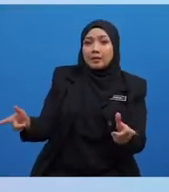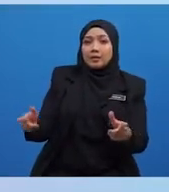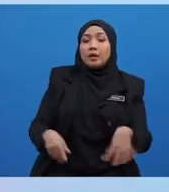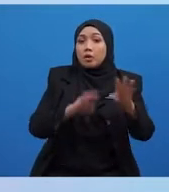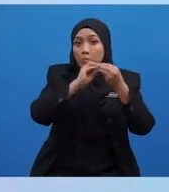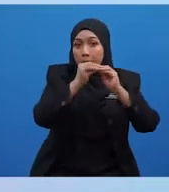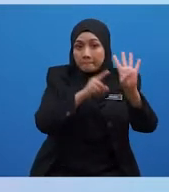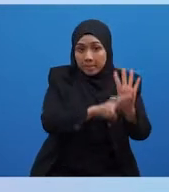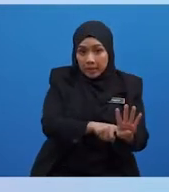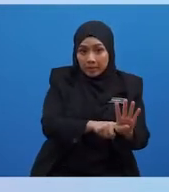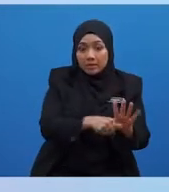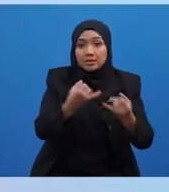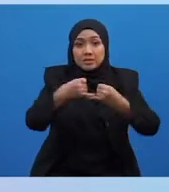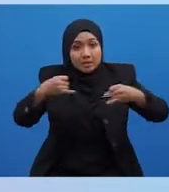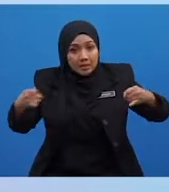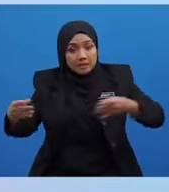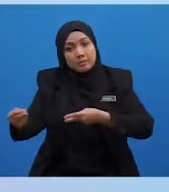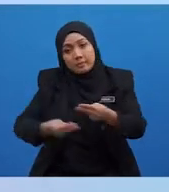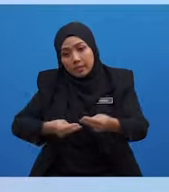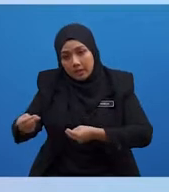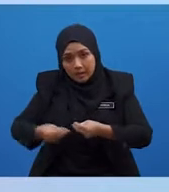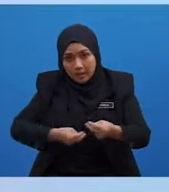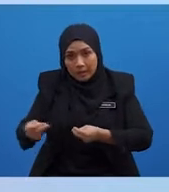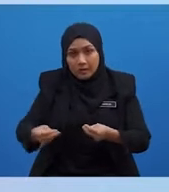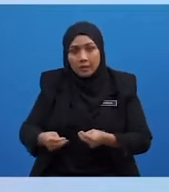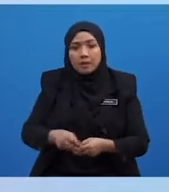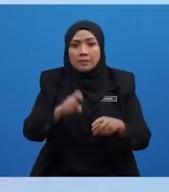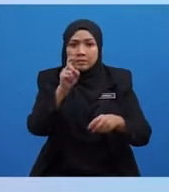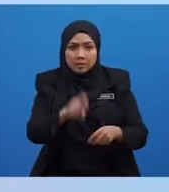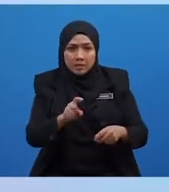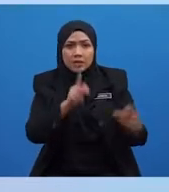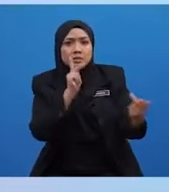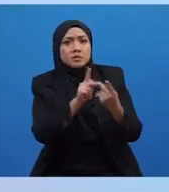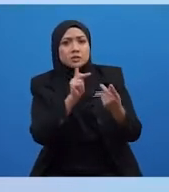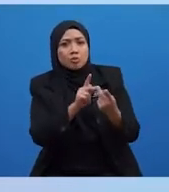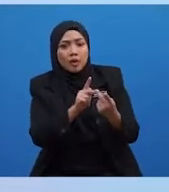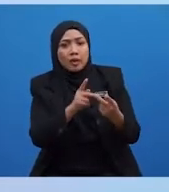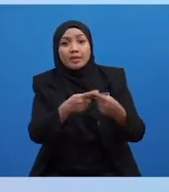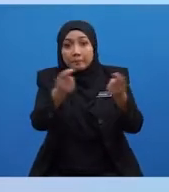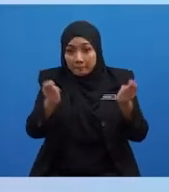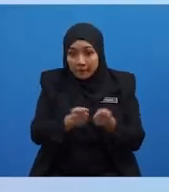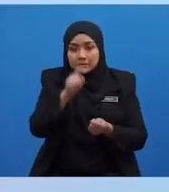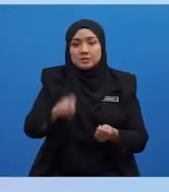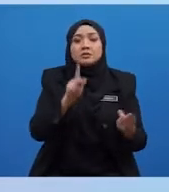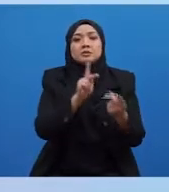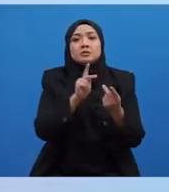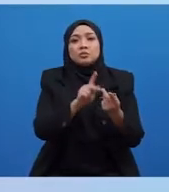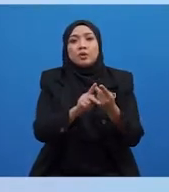perniagaan. Tempat perniagaan yang dipilih mestilah sesuai dengan jenis perniagaan yang dijalankan.